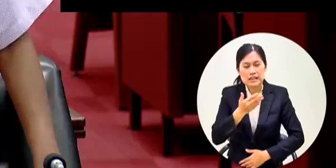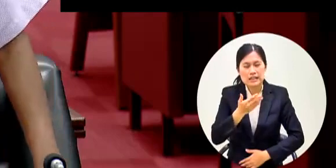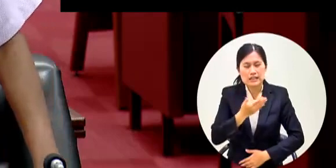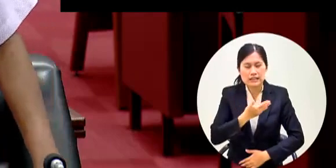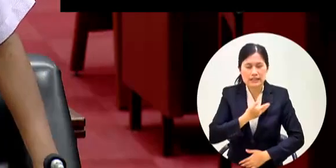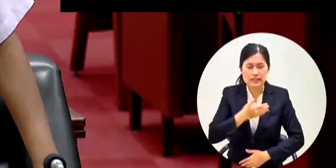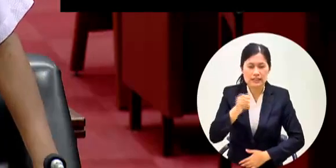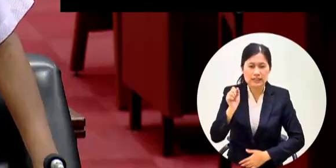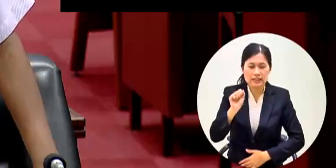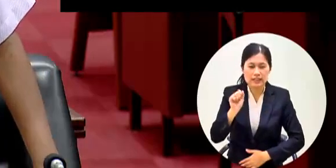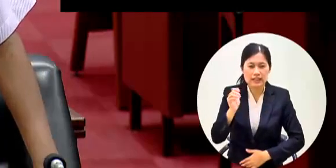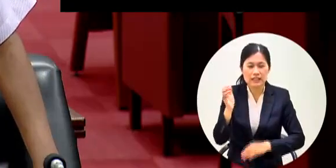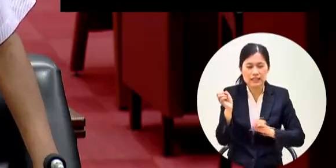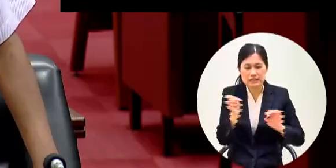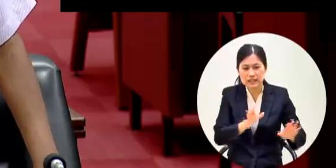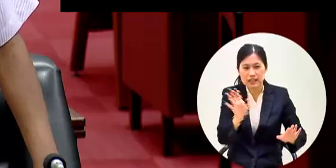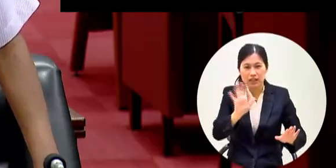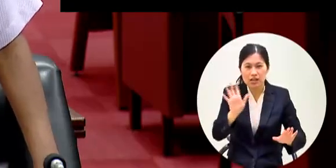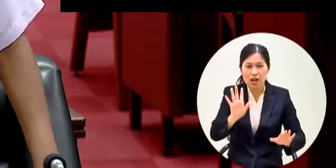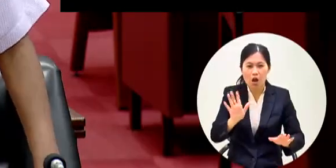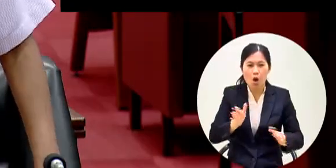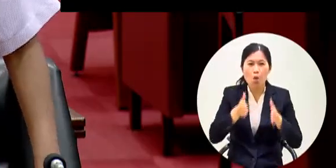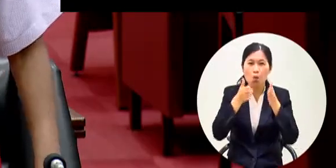虽然百般的不舍，